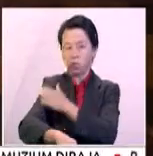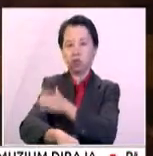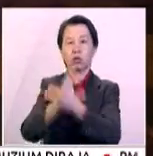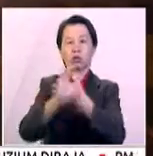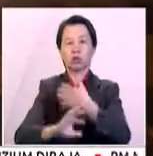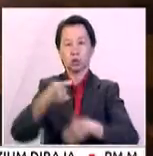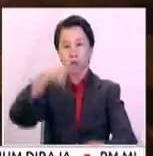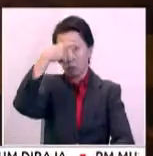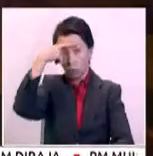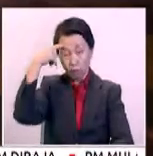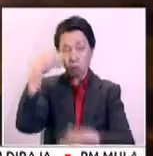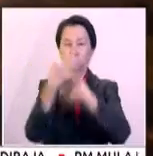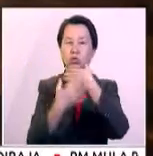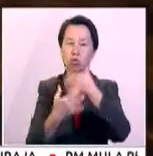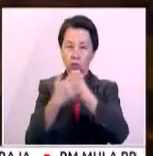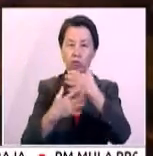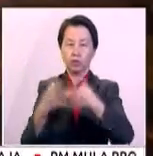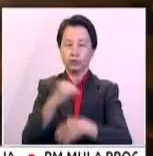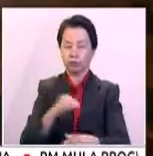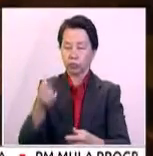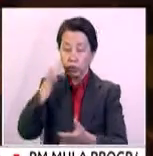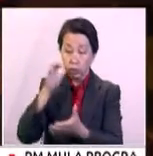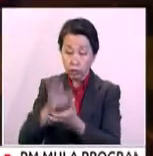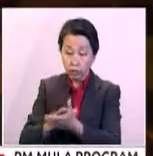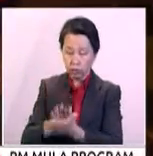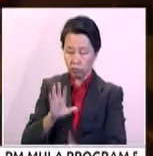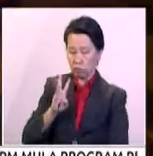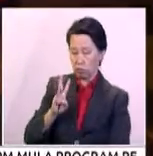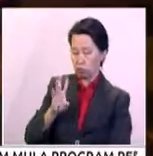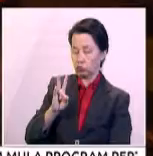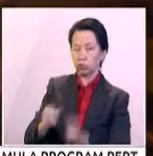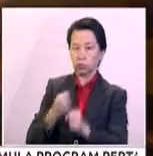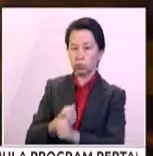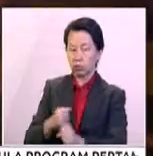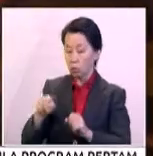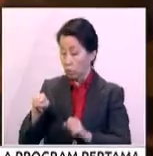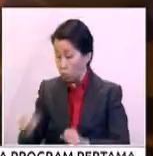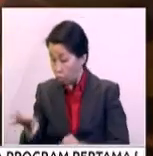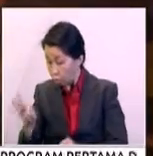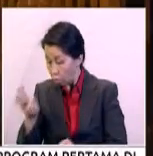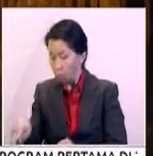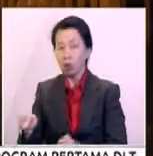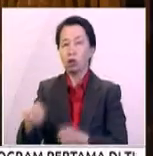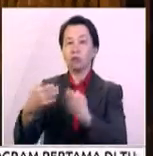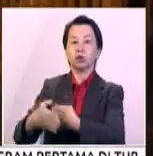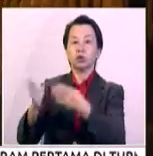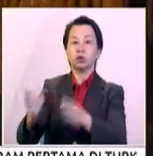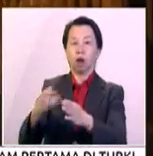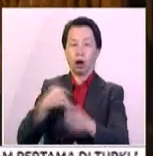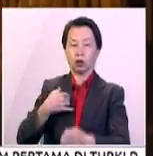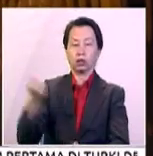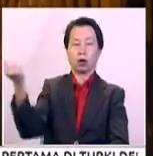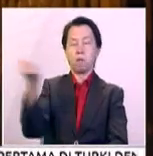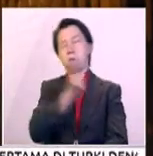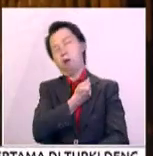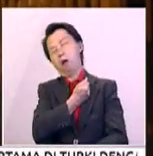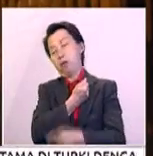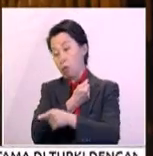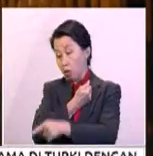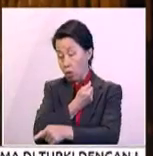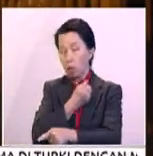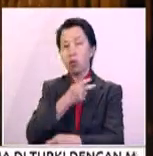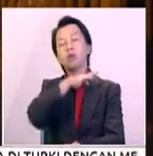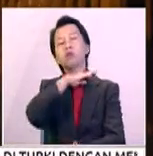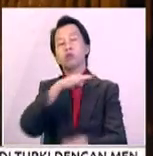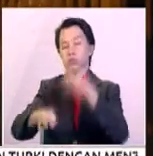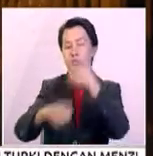dahi. Manakala isterinya, Eng Chung Hua, 67 tahun, dijumpai di dalam bilik dengan kesan tikaman di dada serta kelar